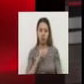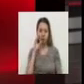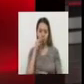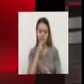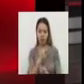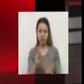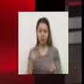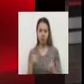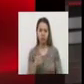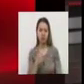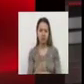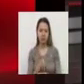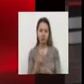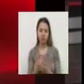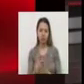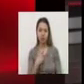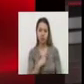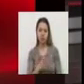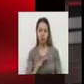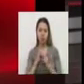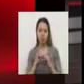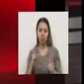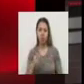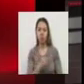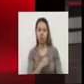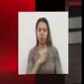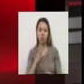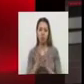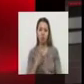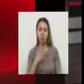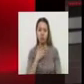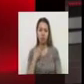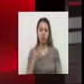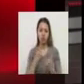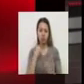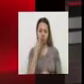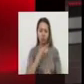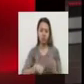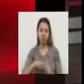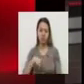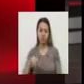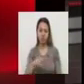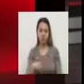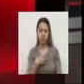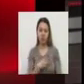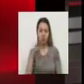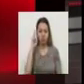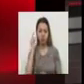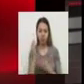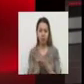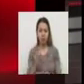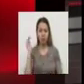танытып келеді. Ең бастысы, жеке кәсібін дөңгелетем деушілердің қатары мол. Биылғы жылы бизнес негіздері бойынша оқыту